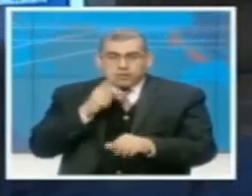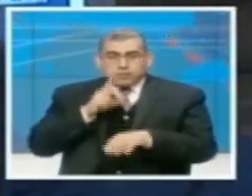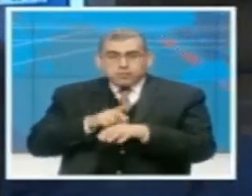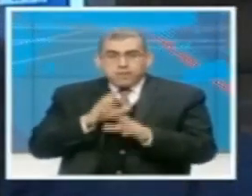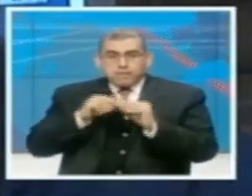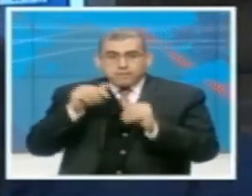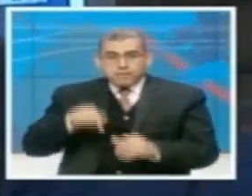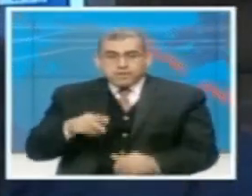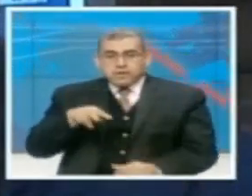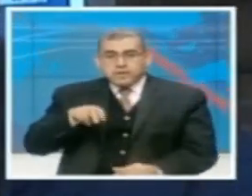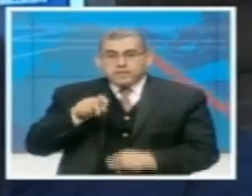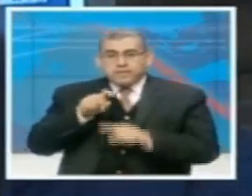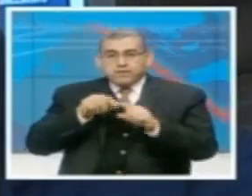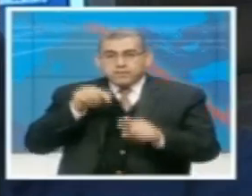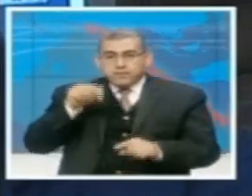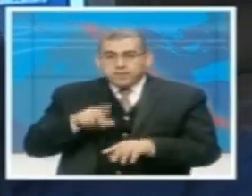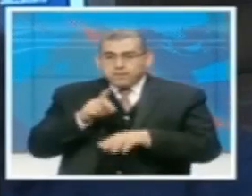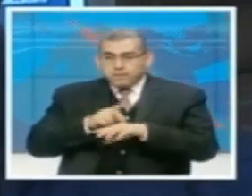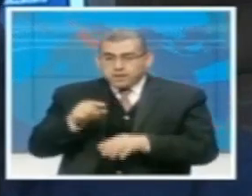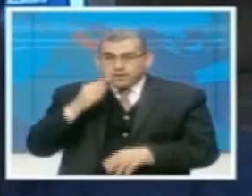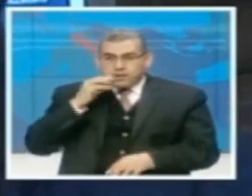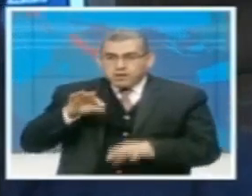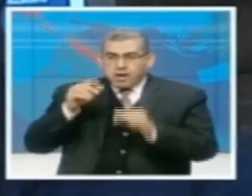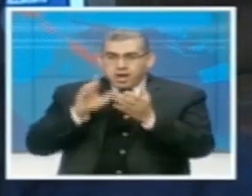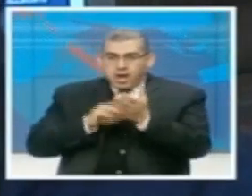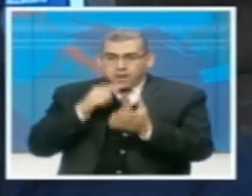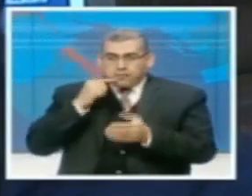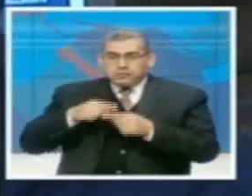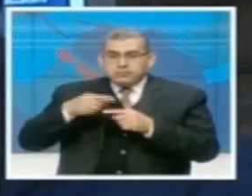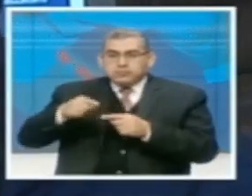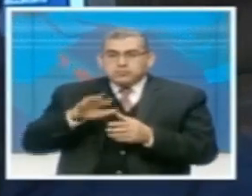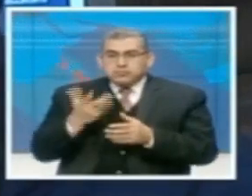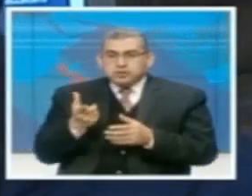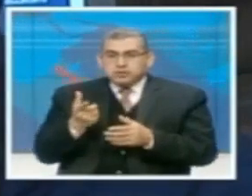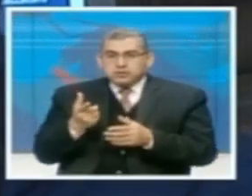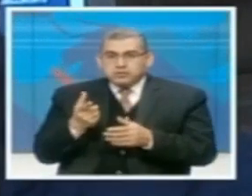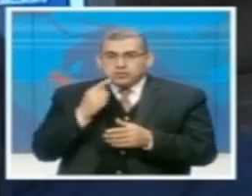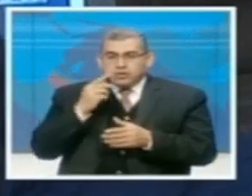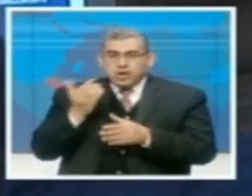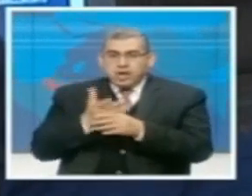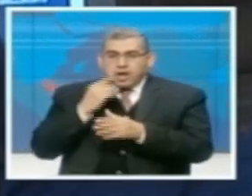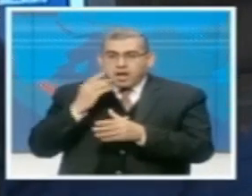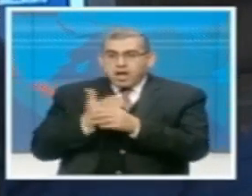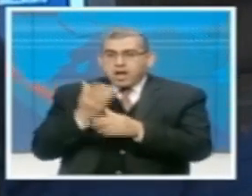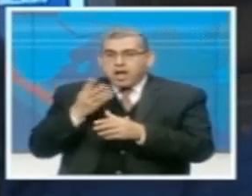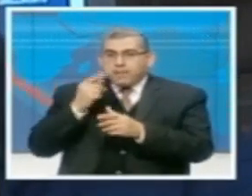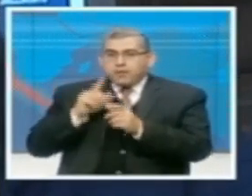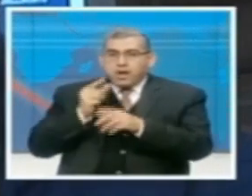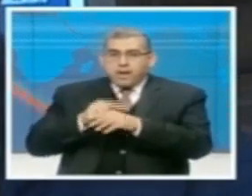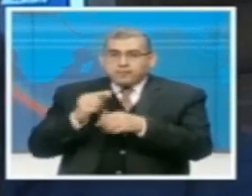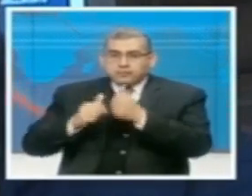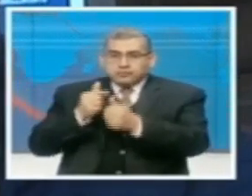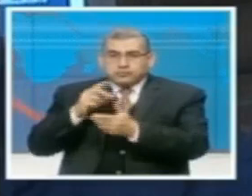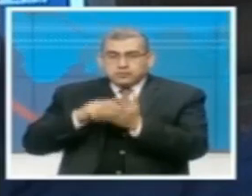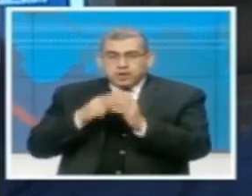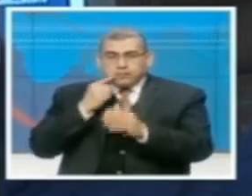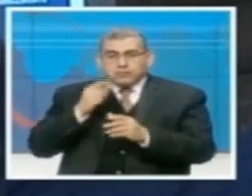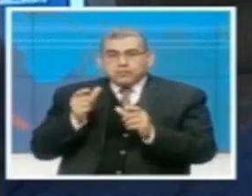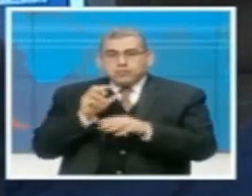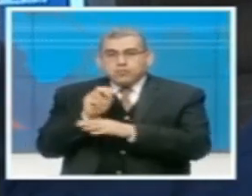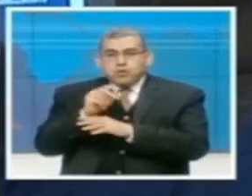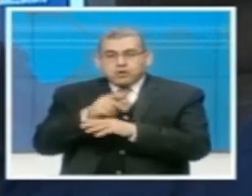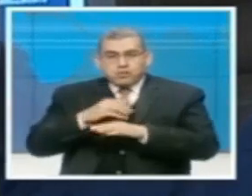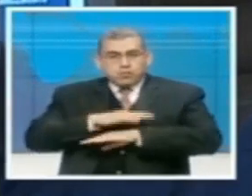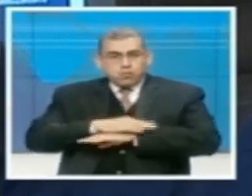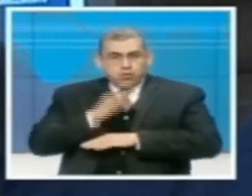هي 80% من الأمراض النادرة هي فعلا نتيجة عن الجينوم. الحقيقة قالت محاضرة محترمة جدا